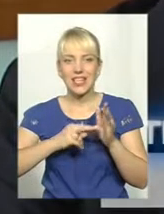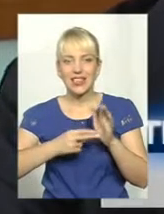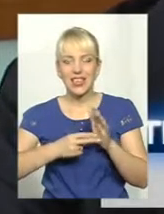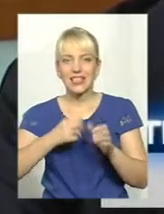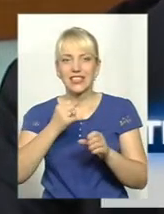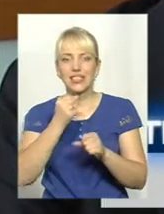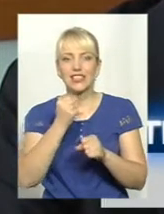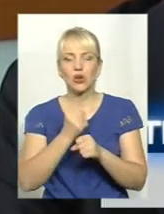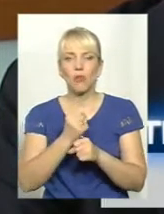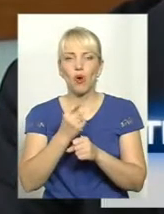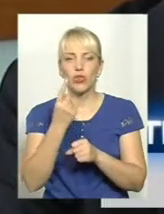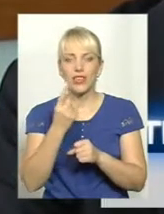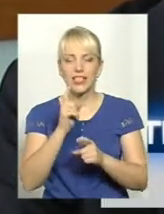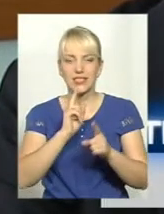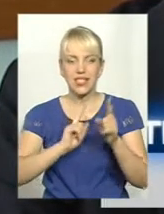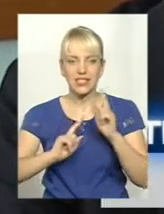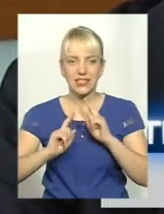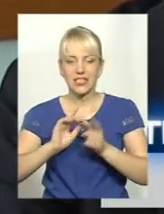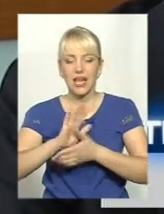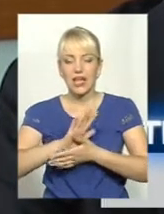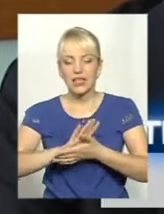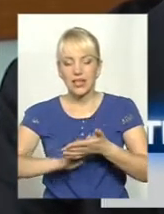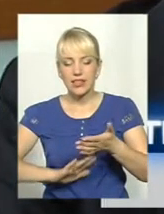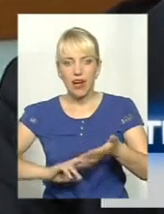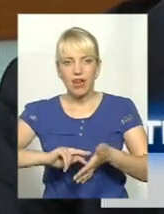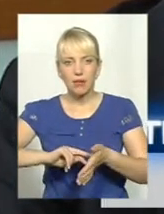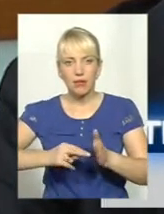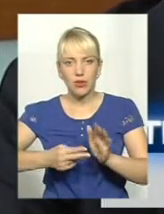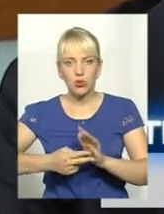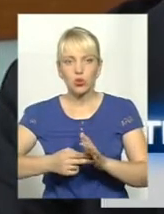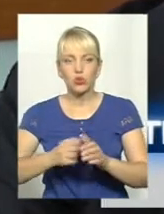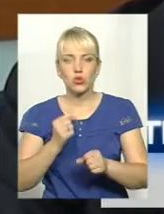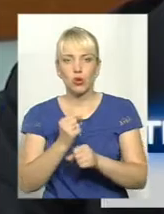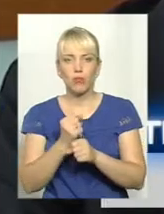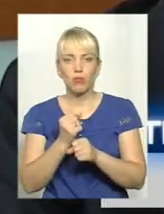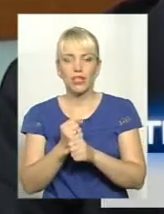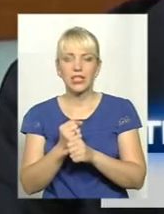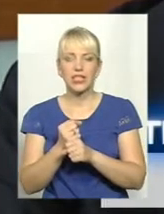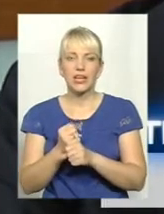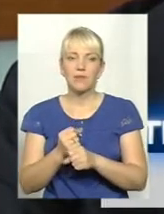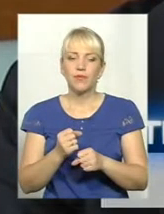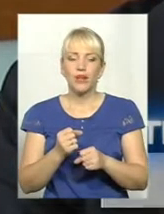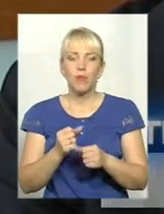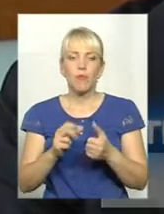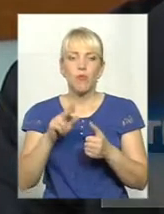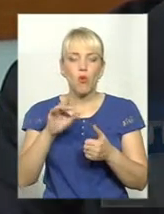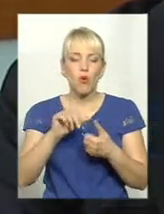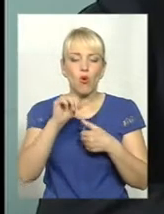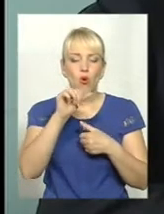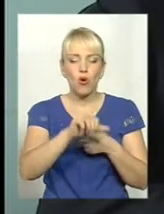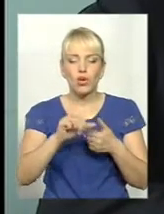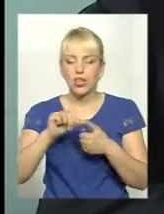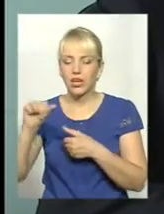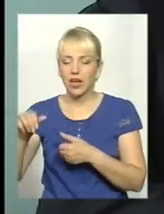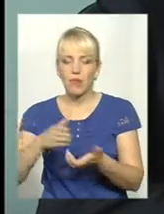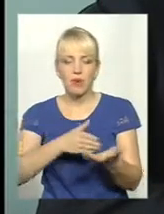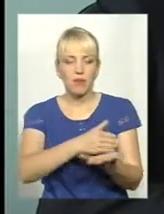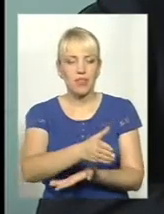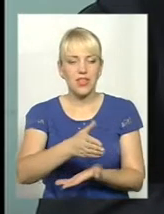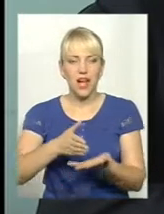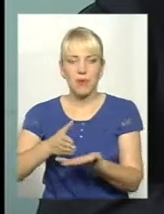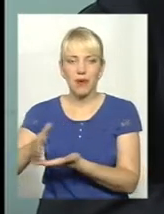концепцій, навіщо брендинг потрібен, була сформована робоча група. Та навіть провели одне засідання робочої групи. По стратегії